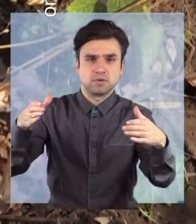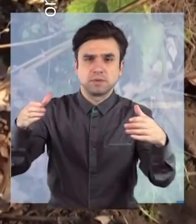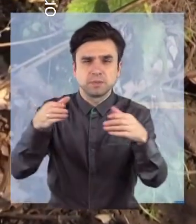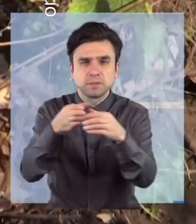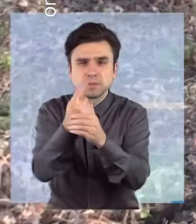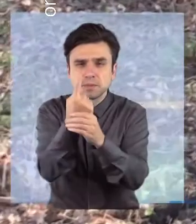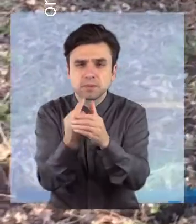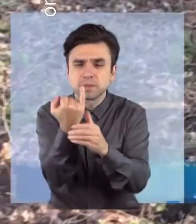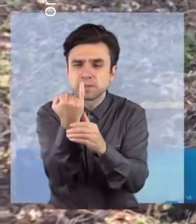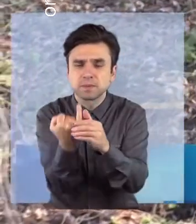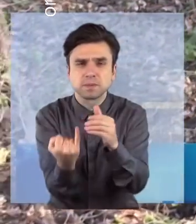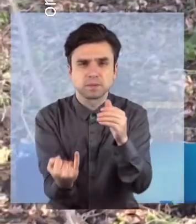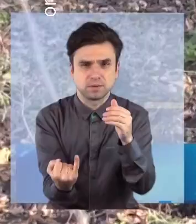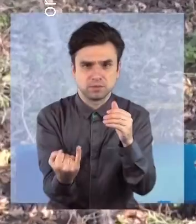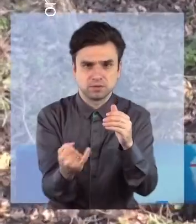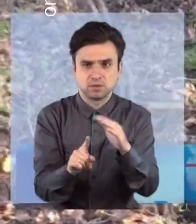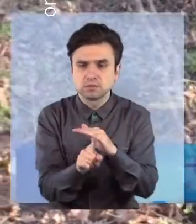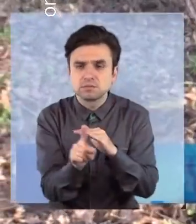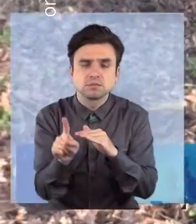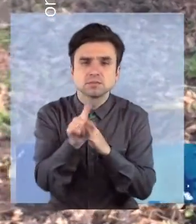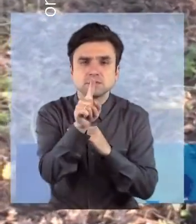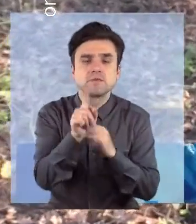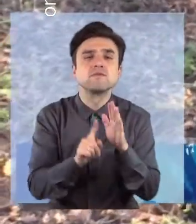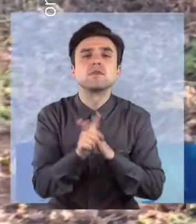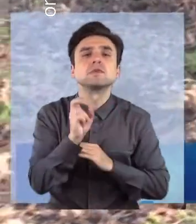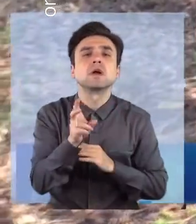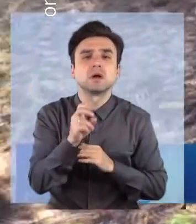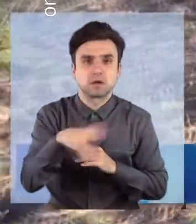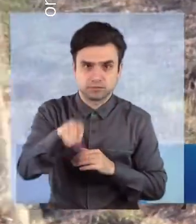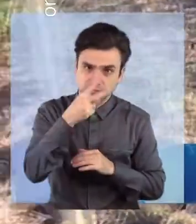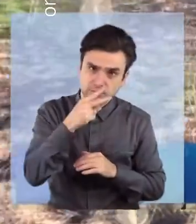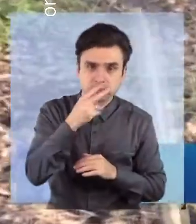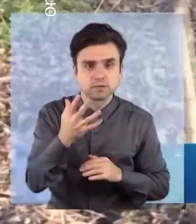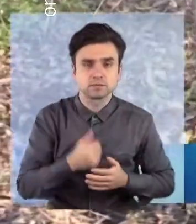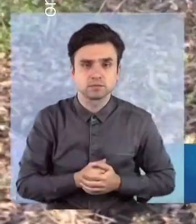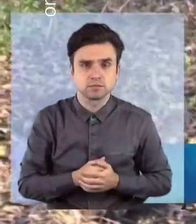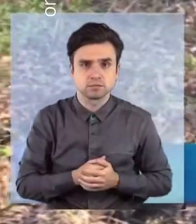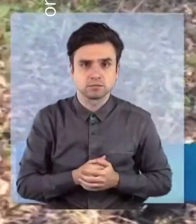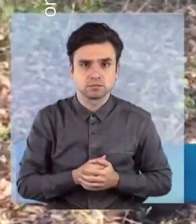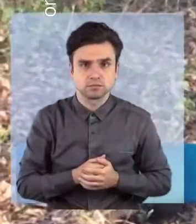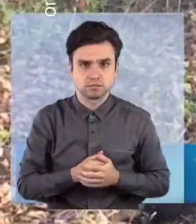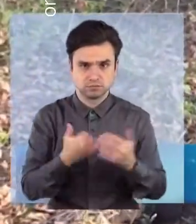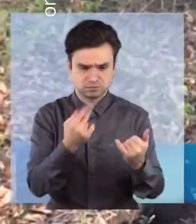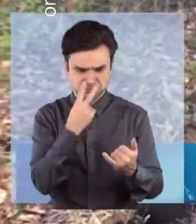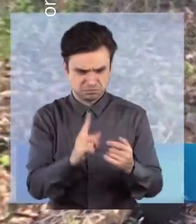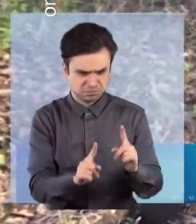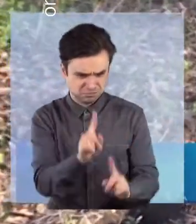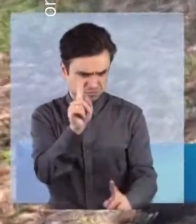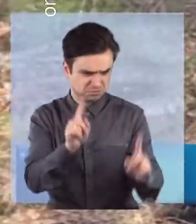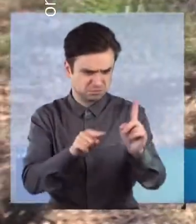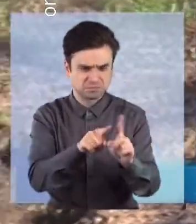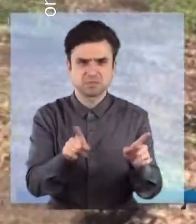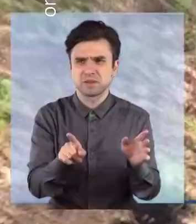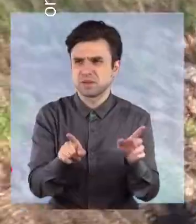повноцінним деревом-гігантом. Зараз цей паросток дубу виглядає наче бур'ян, але вже за 10 років він матиме вигляд ось такого невеличкого